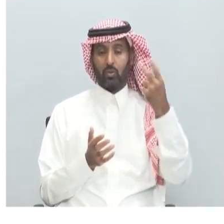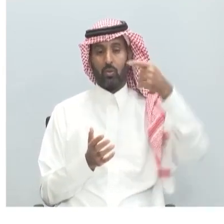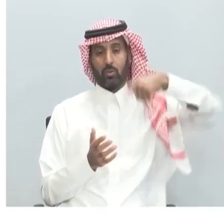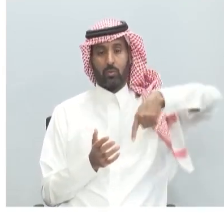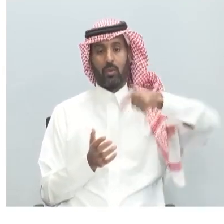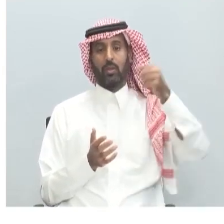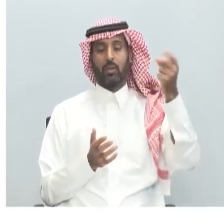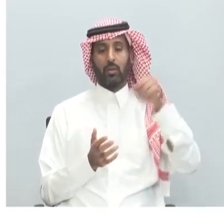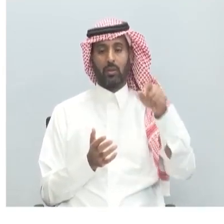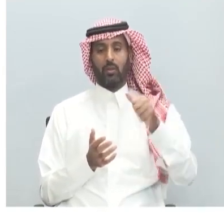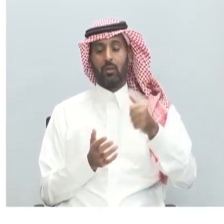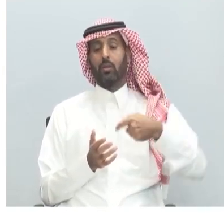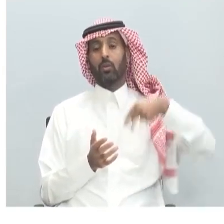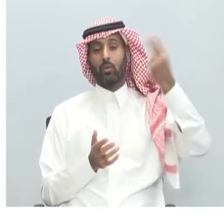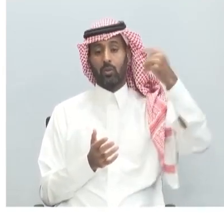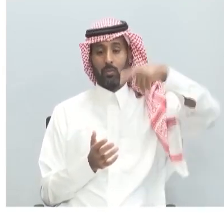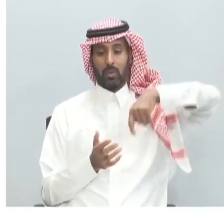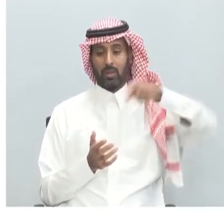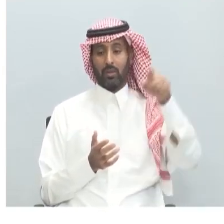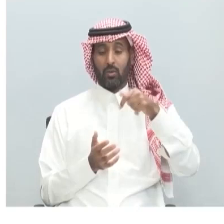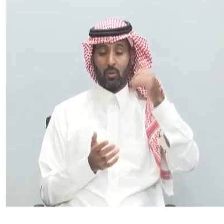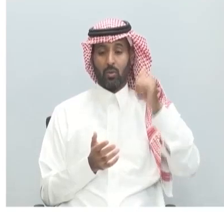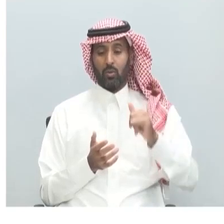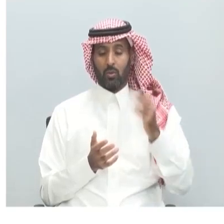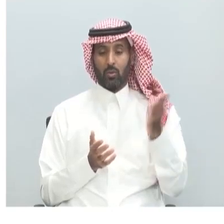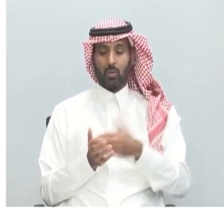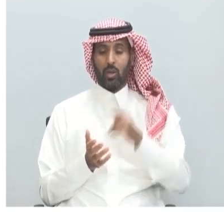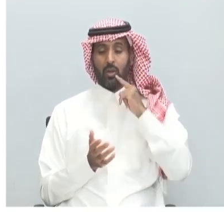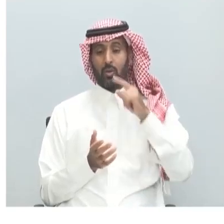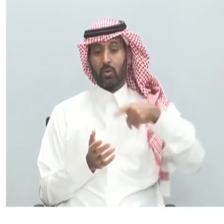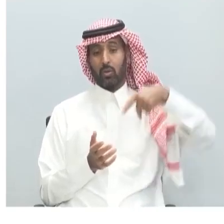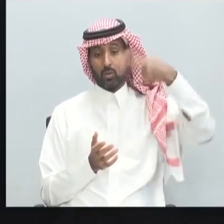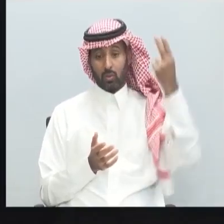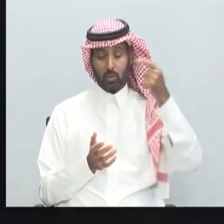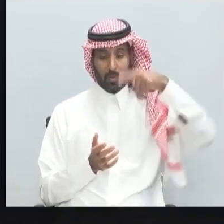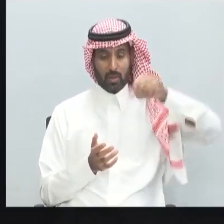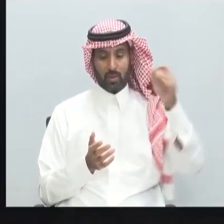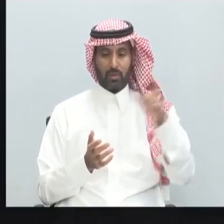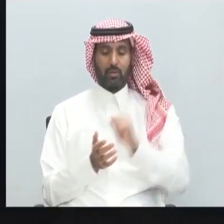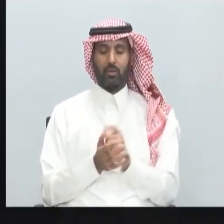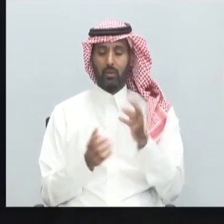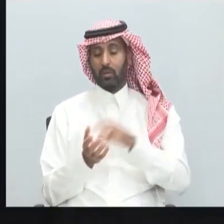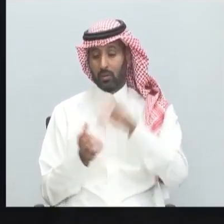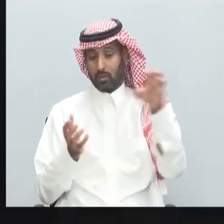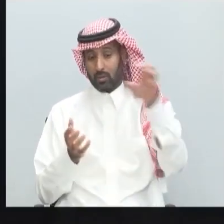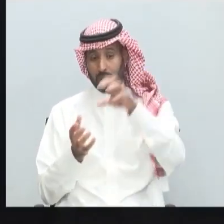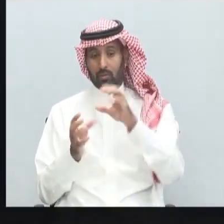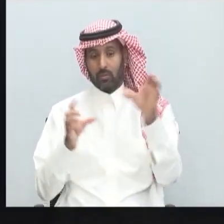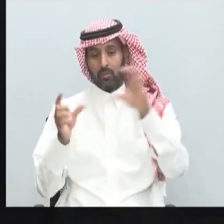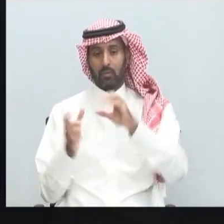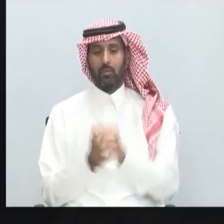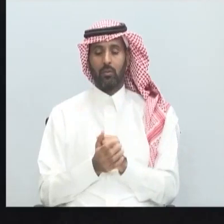تو بي واي تو بي اكس والرابع سينتقل الى توبي في الغرفه الاولى يعني او في المربع الاول